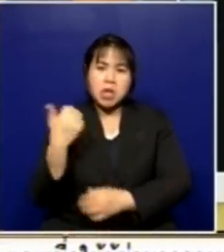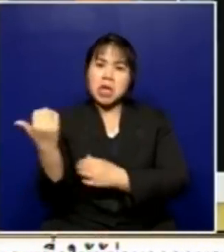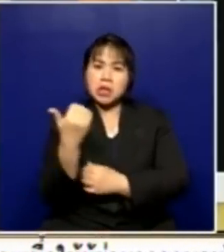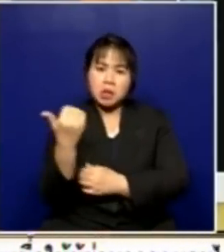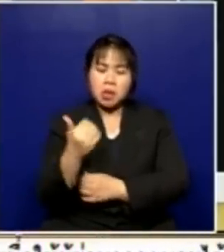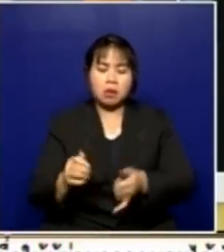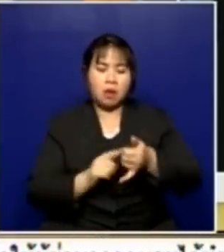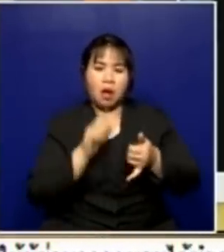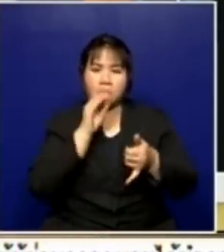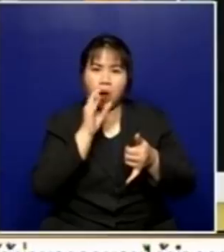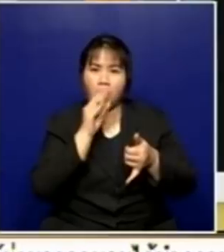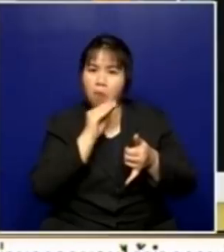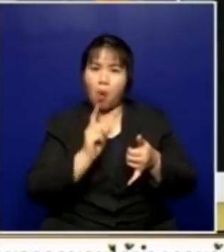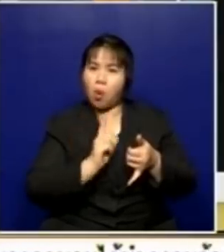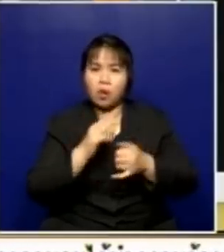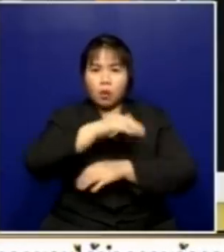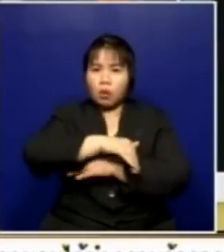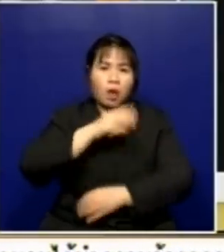นงพคนเดียวอยทกวันตอนเย็น